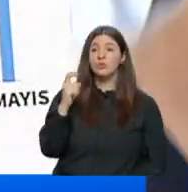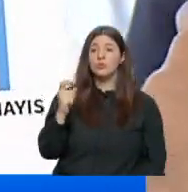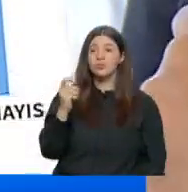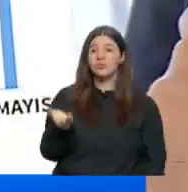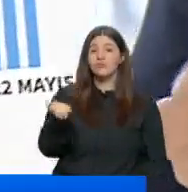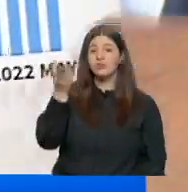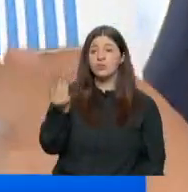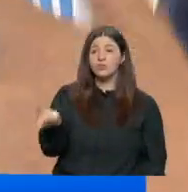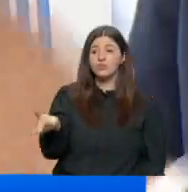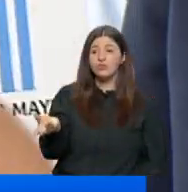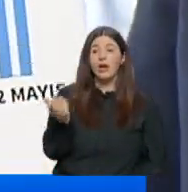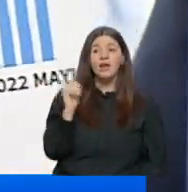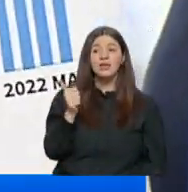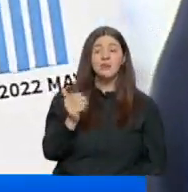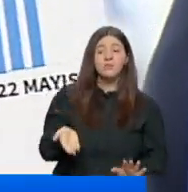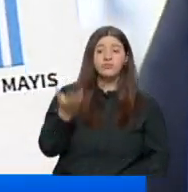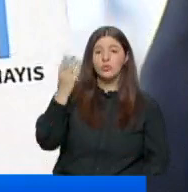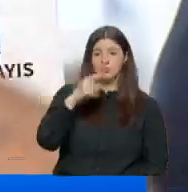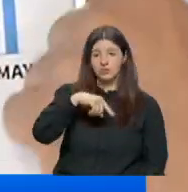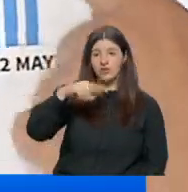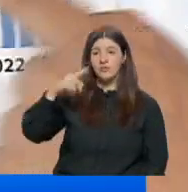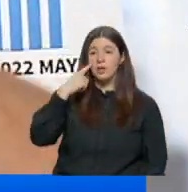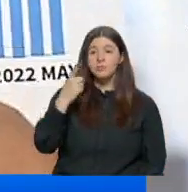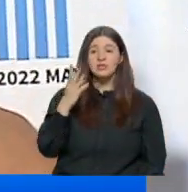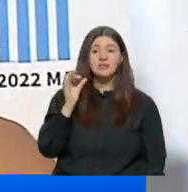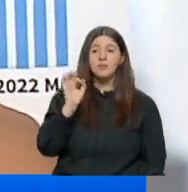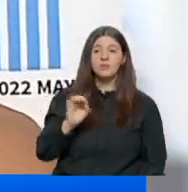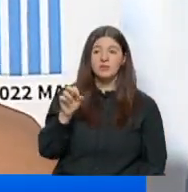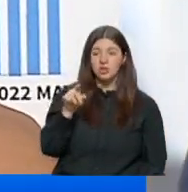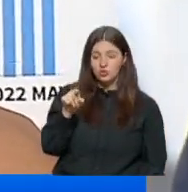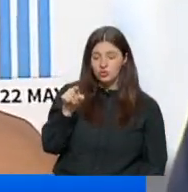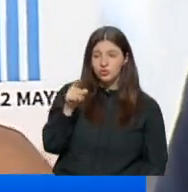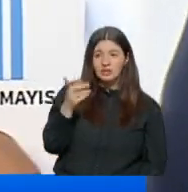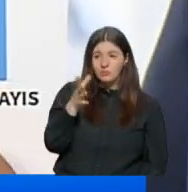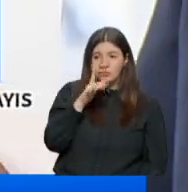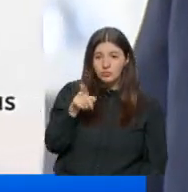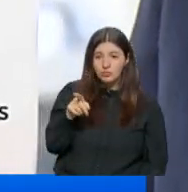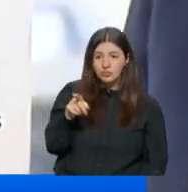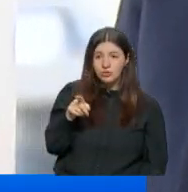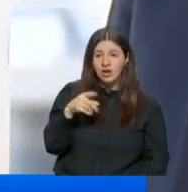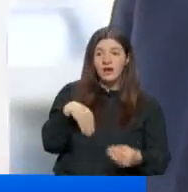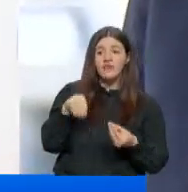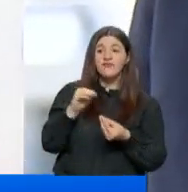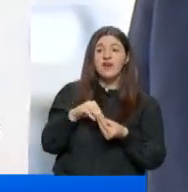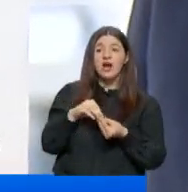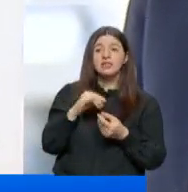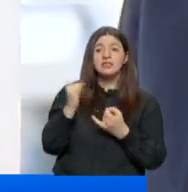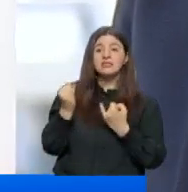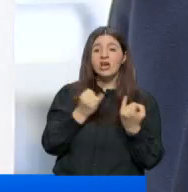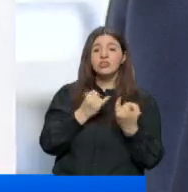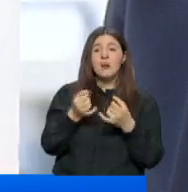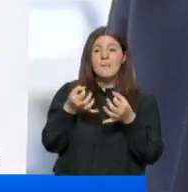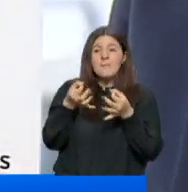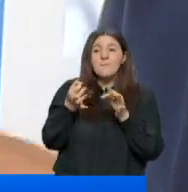%33.9 artmış. Ne zaman artmış? Grafiğe baktığınızda ne zaman artmış? Şu ne biliyor musunuz? Faiz